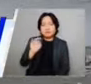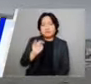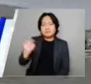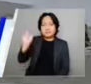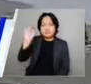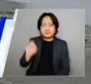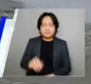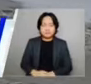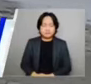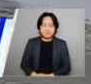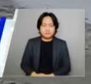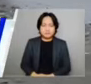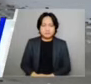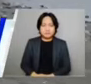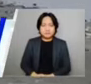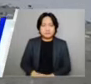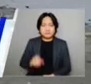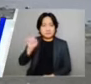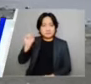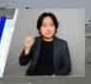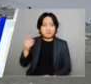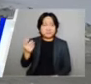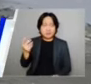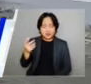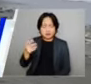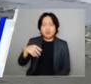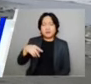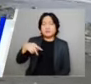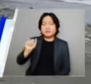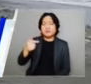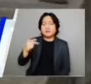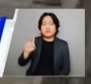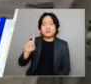Sa pagudpud, malalaki na mga alon.